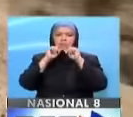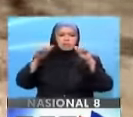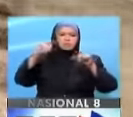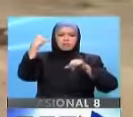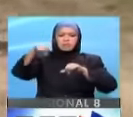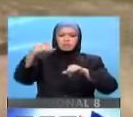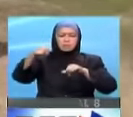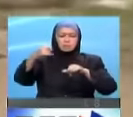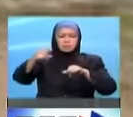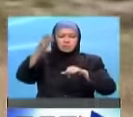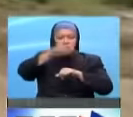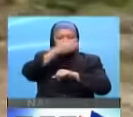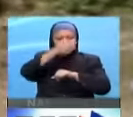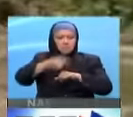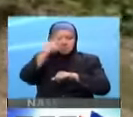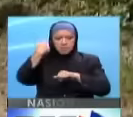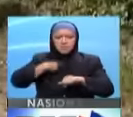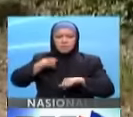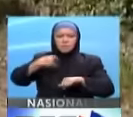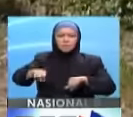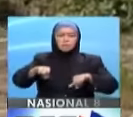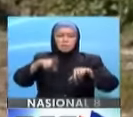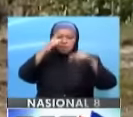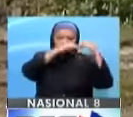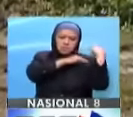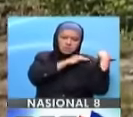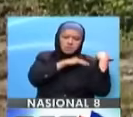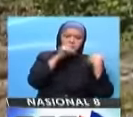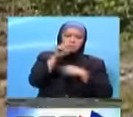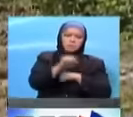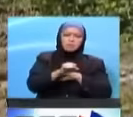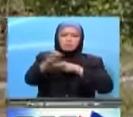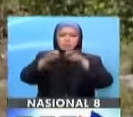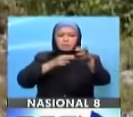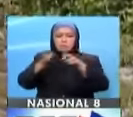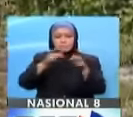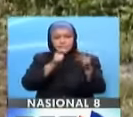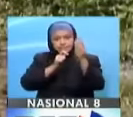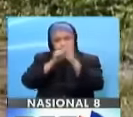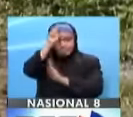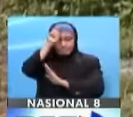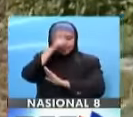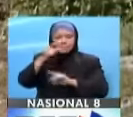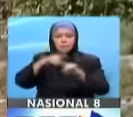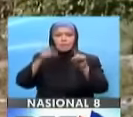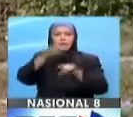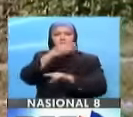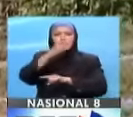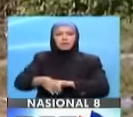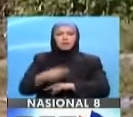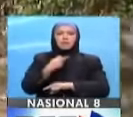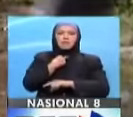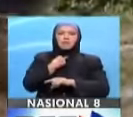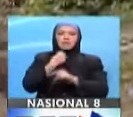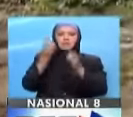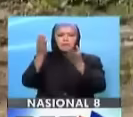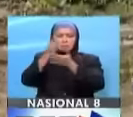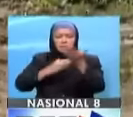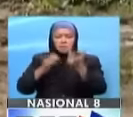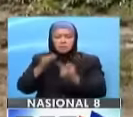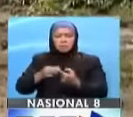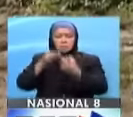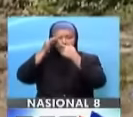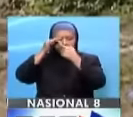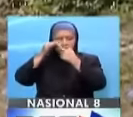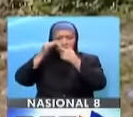mampu menanggung kos penganjuran yang tinggi. Pembatalan itu turut menimbulkan rasa tidak puas hati banyak pihak, terutama peserta yang telah pun membuat